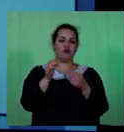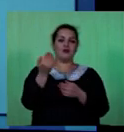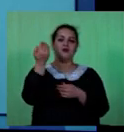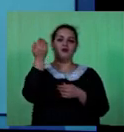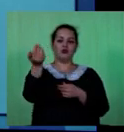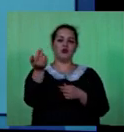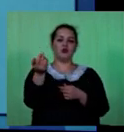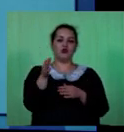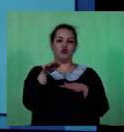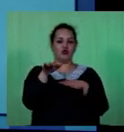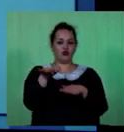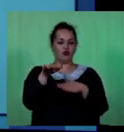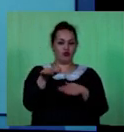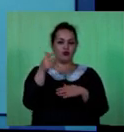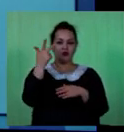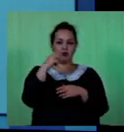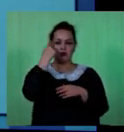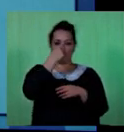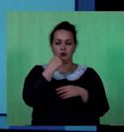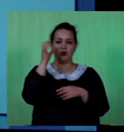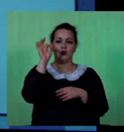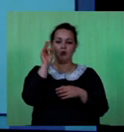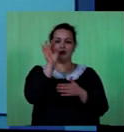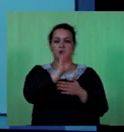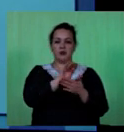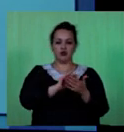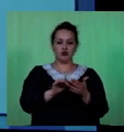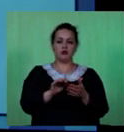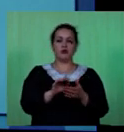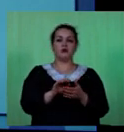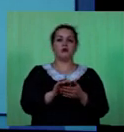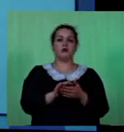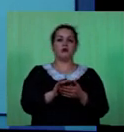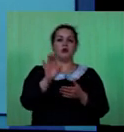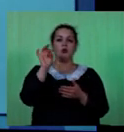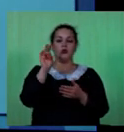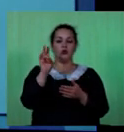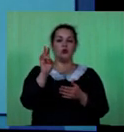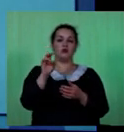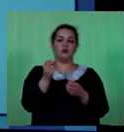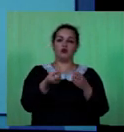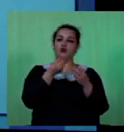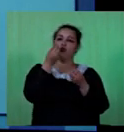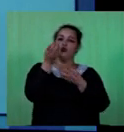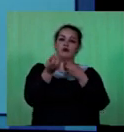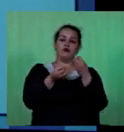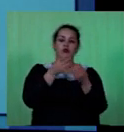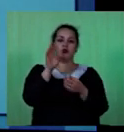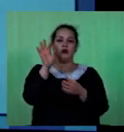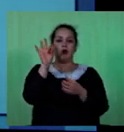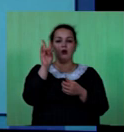шьешь». Третье лицо «он пишет», «он расцветет»,